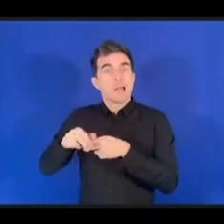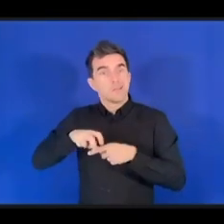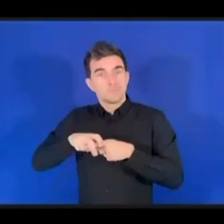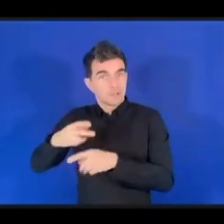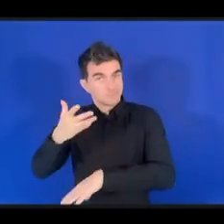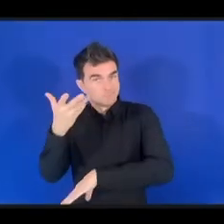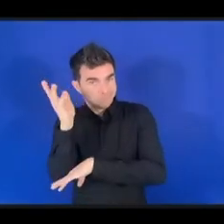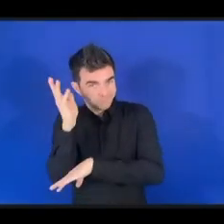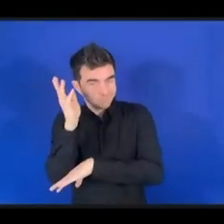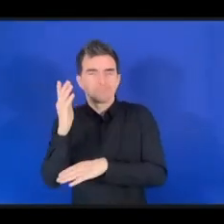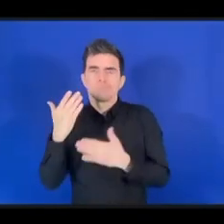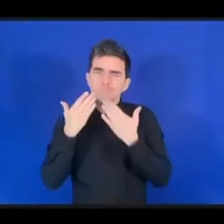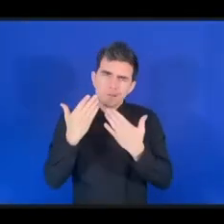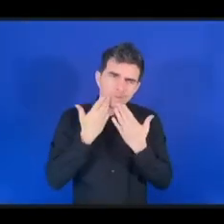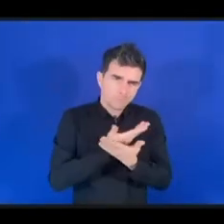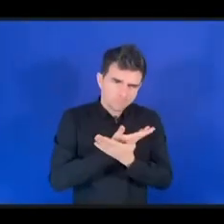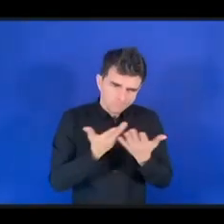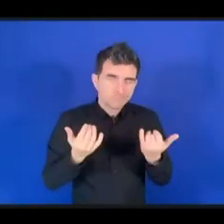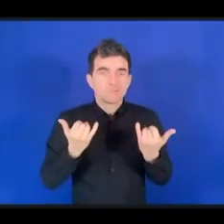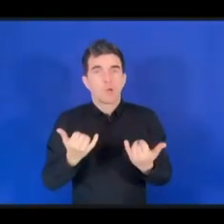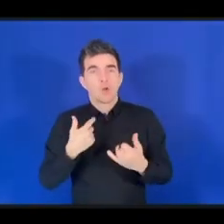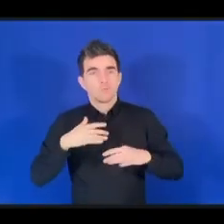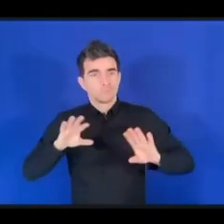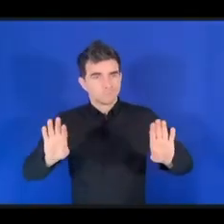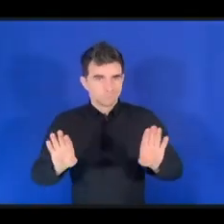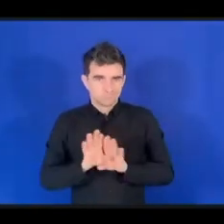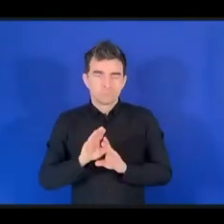发言，非常